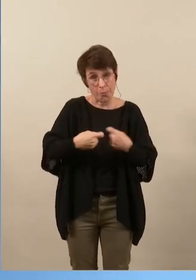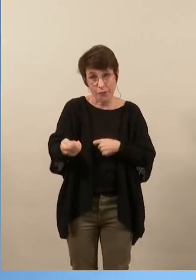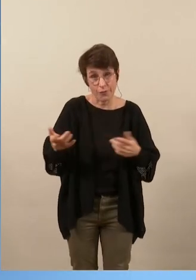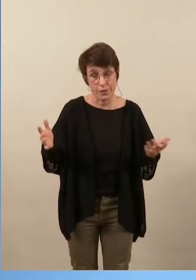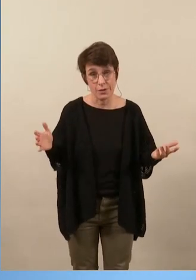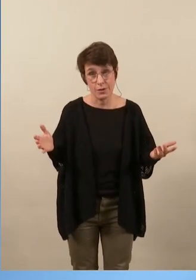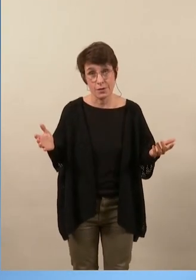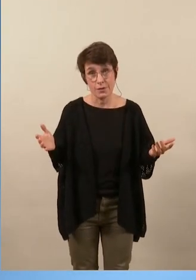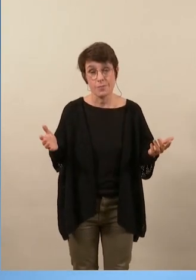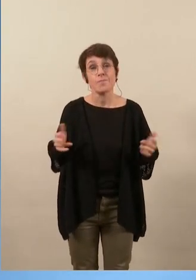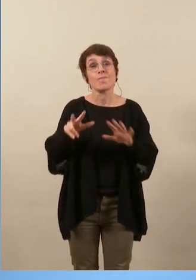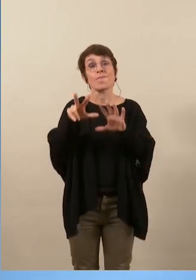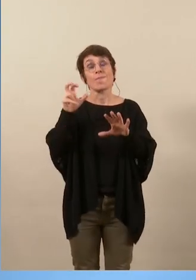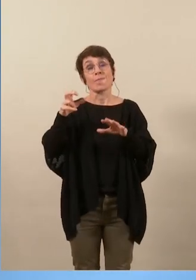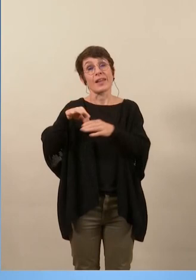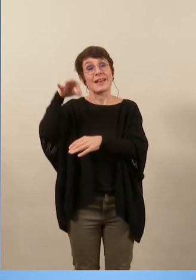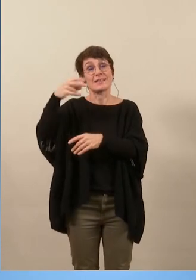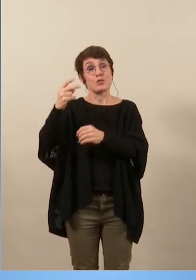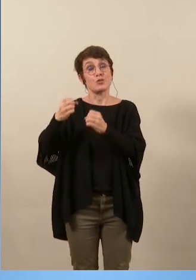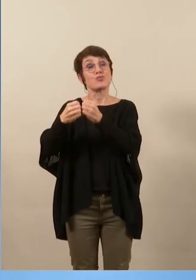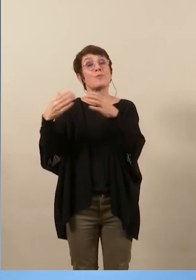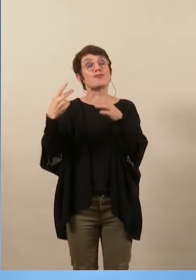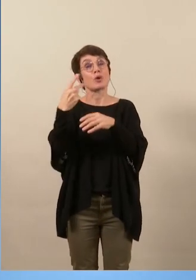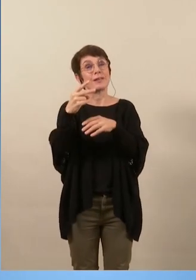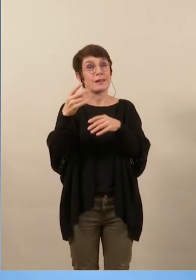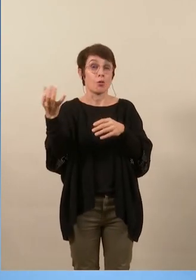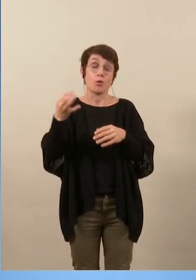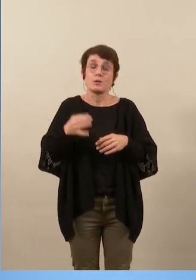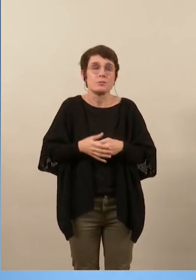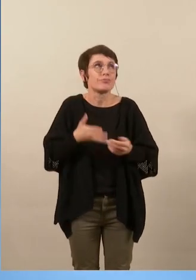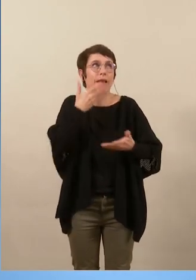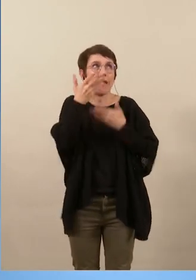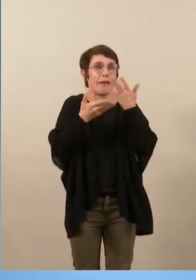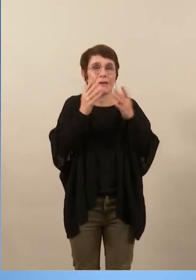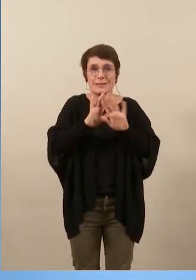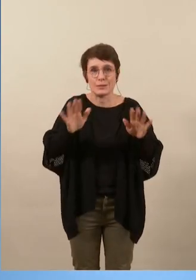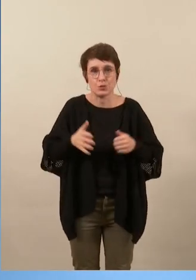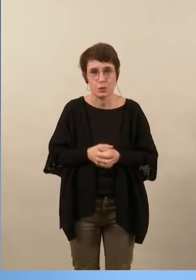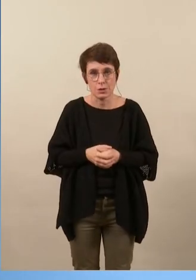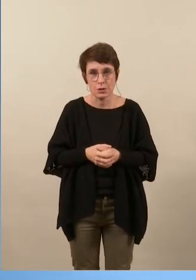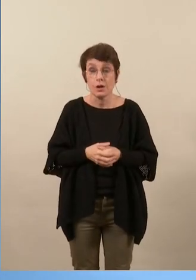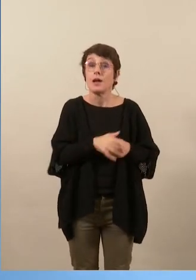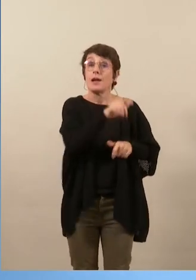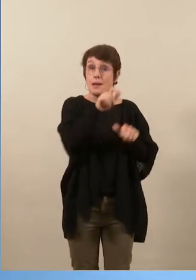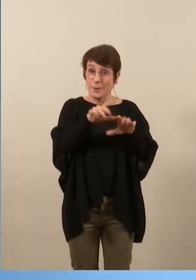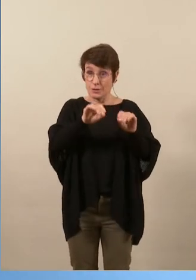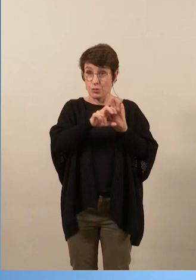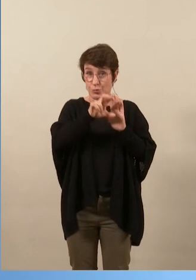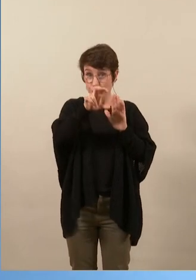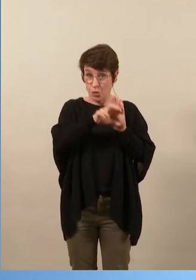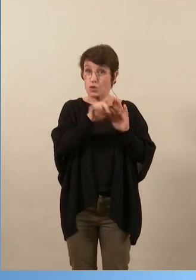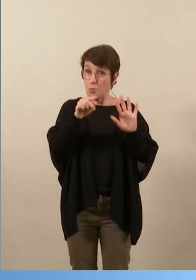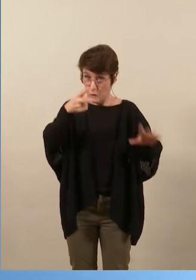que les ex-élus de votre majorité ont bien expliqué que c'était de la poudre aux yeux pour que les Grenoblois comprennent bien sur les